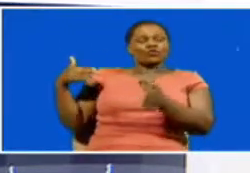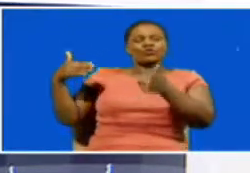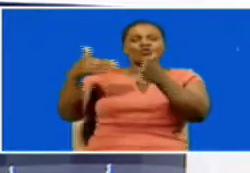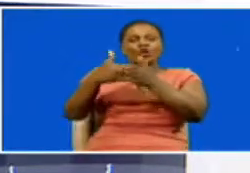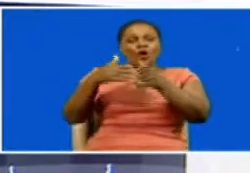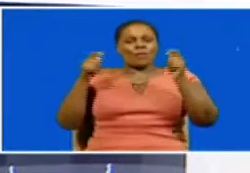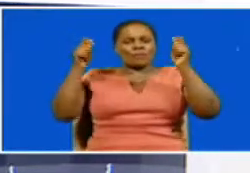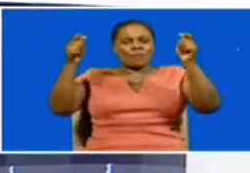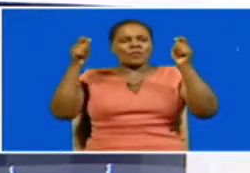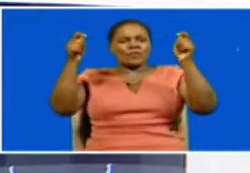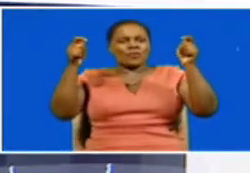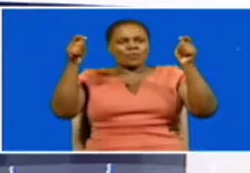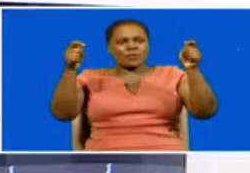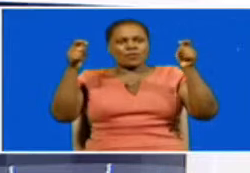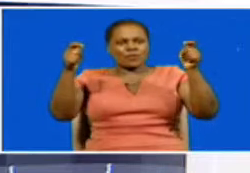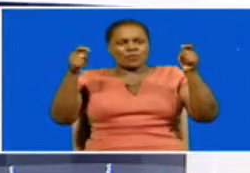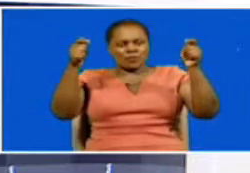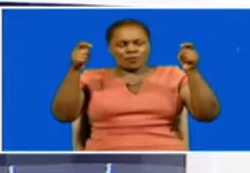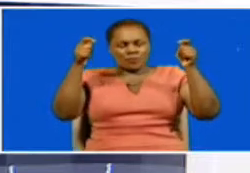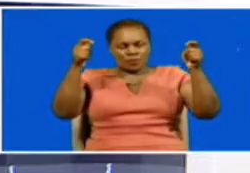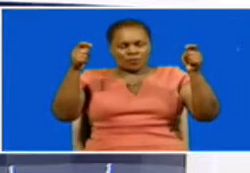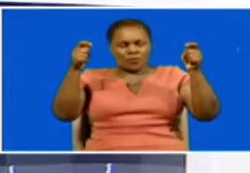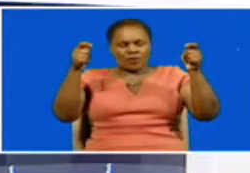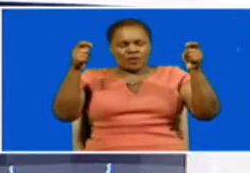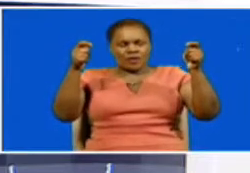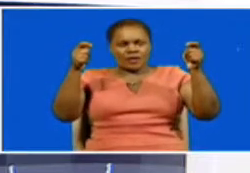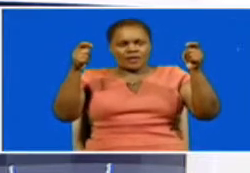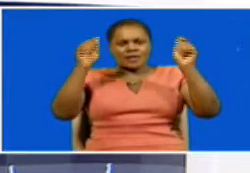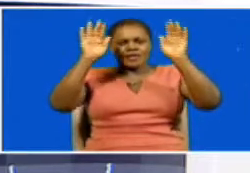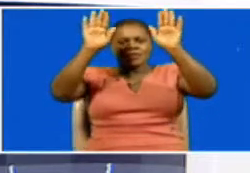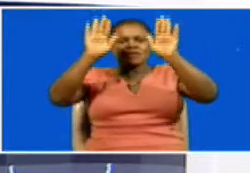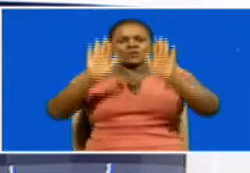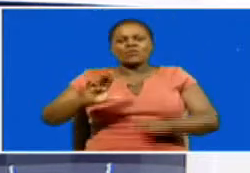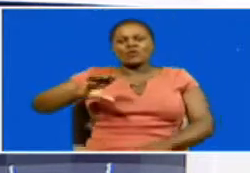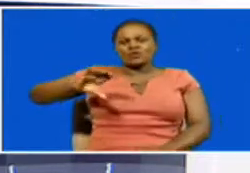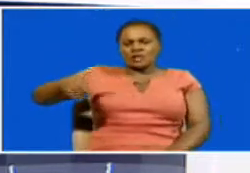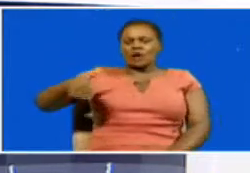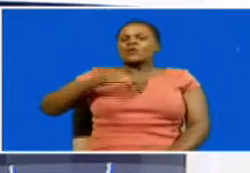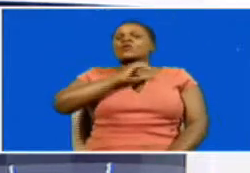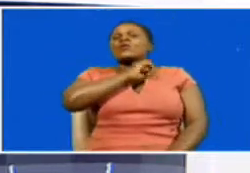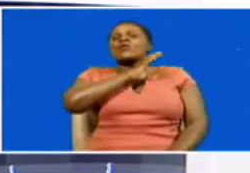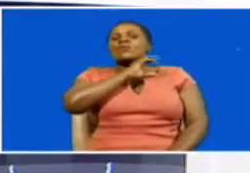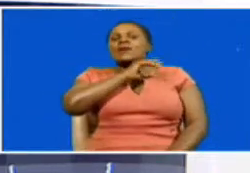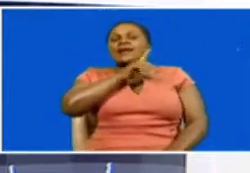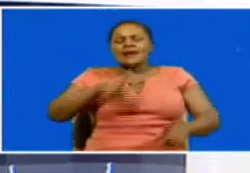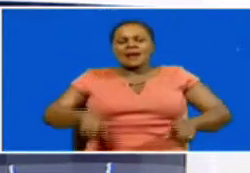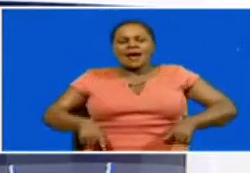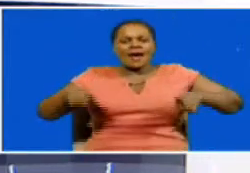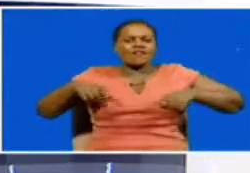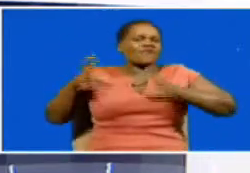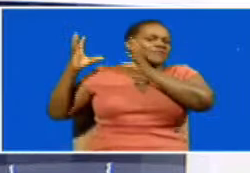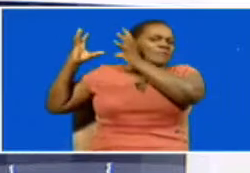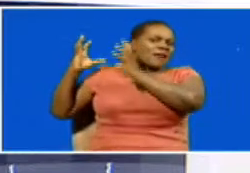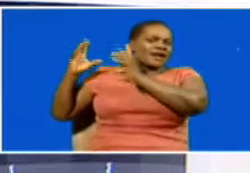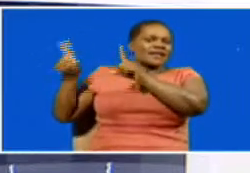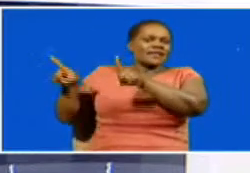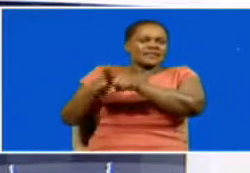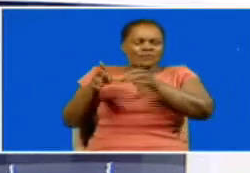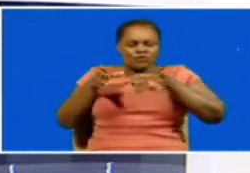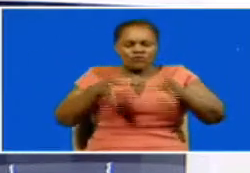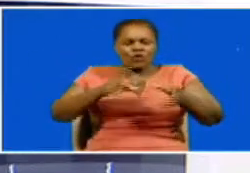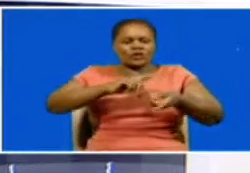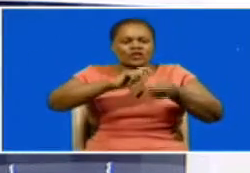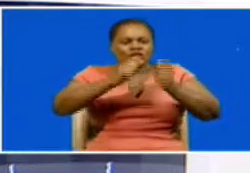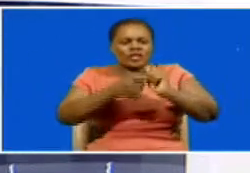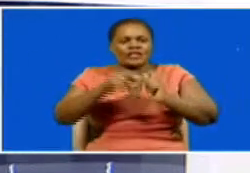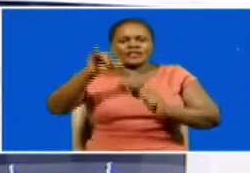marufuku kwa muda usiojulikana maandamano yaliyokuwa yakiandaliwa jijini Kisumu kulalamikia gharama ya juu ya maisha na kushinikiza mabadiliko